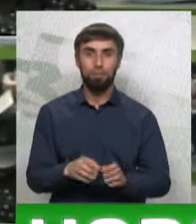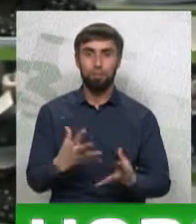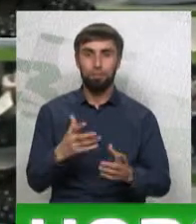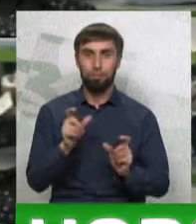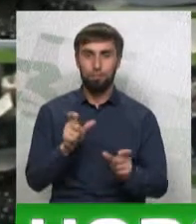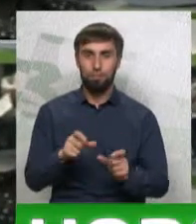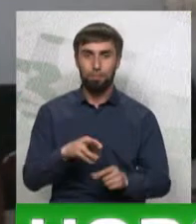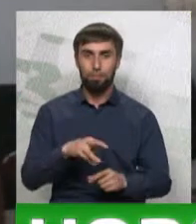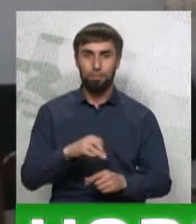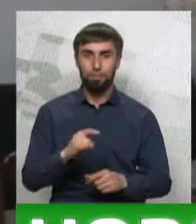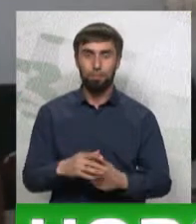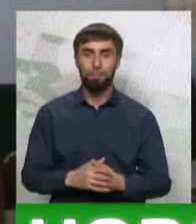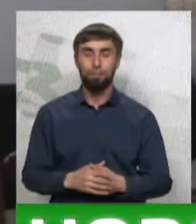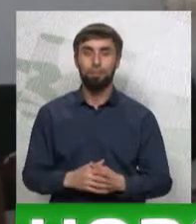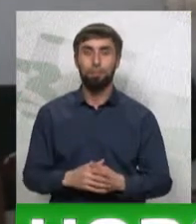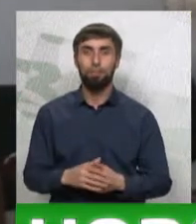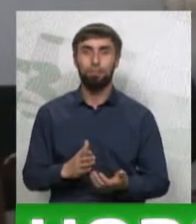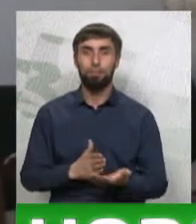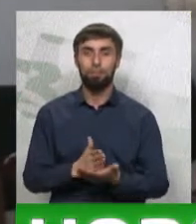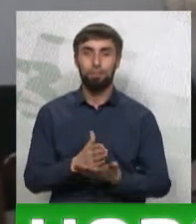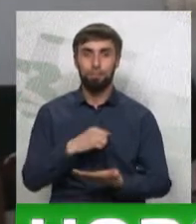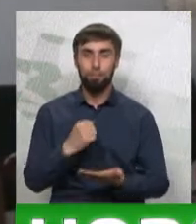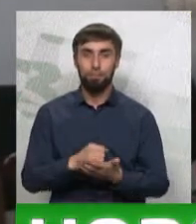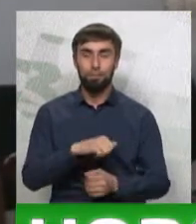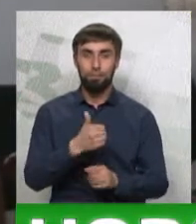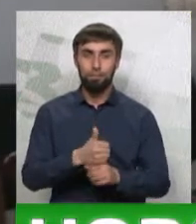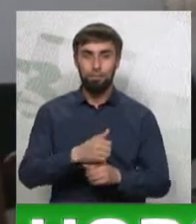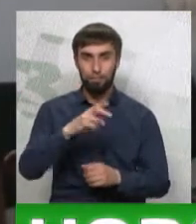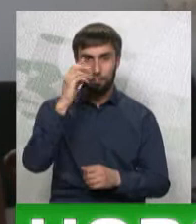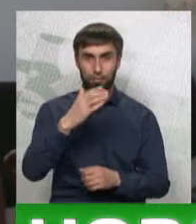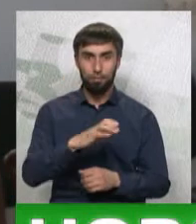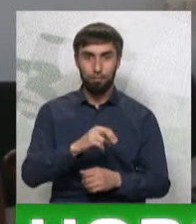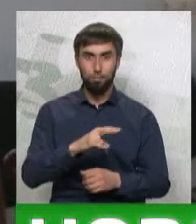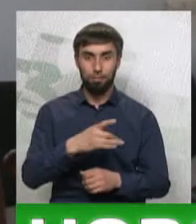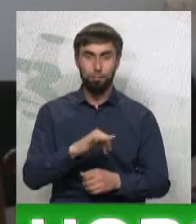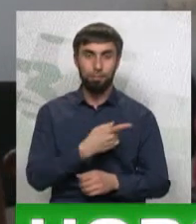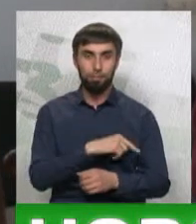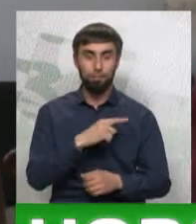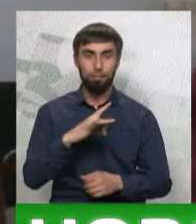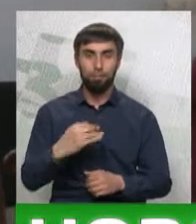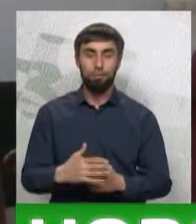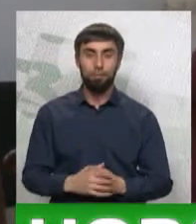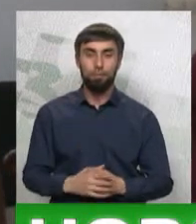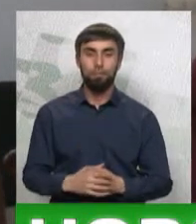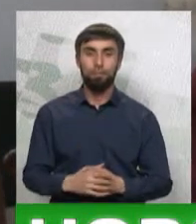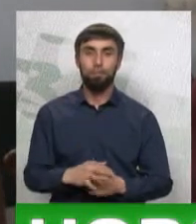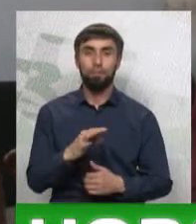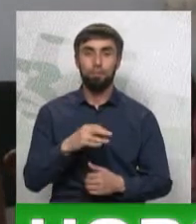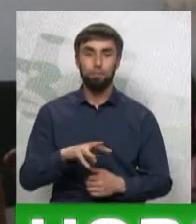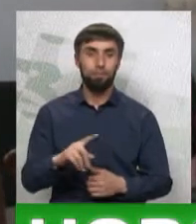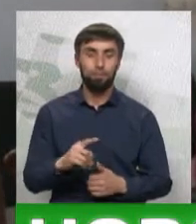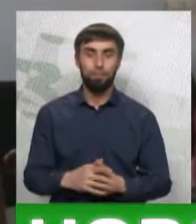ограничительных мер вышло постановление главного государственного санитарного врача российской федерации о том